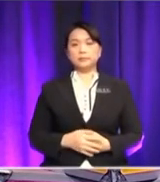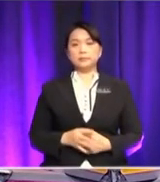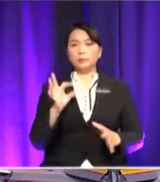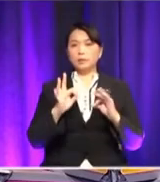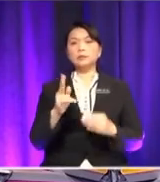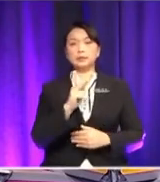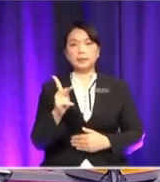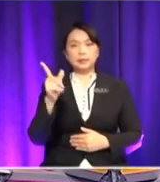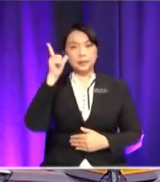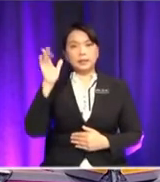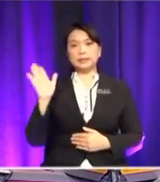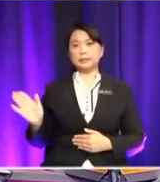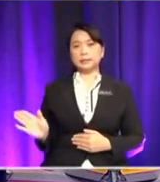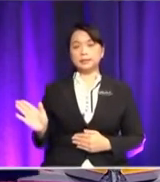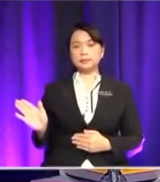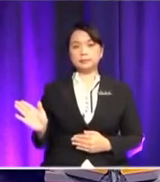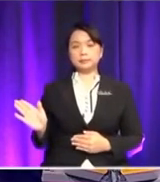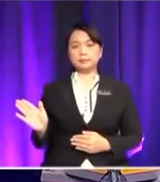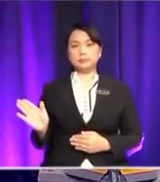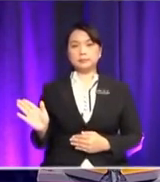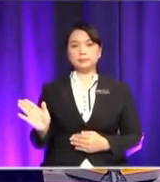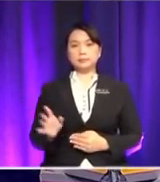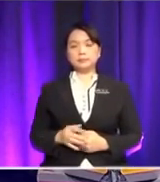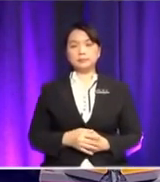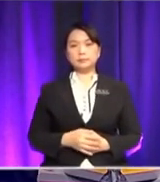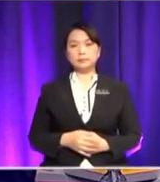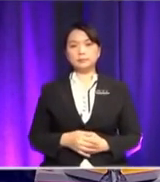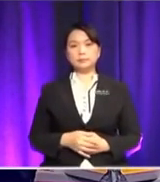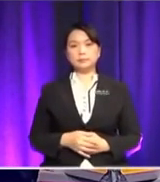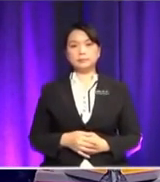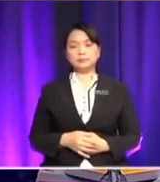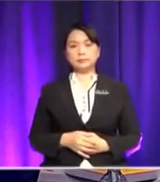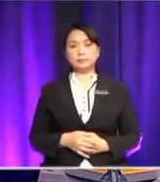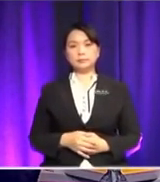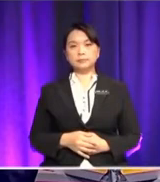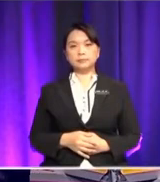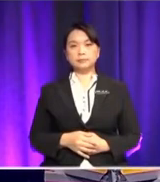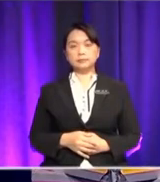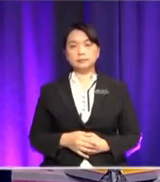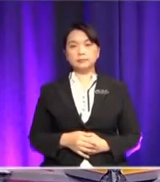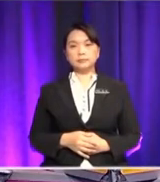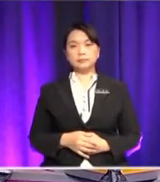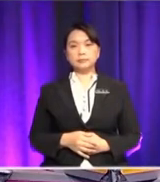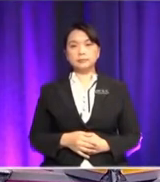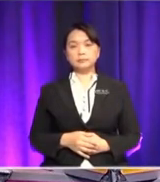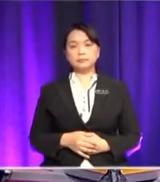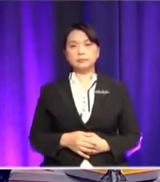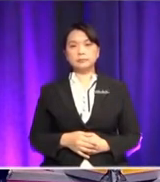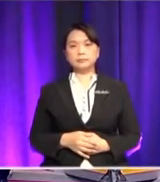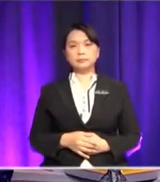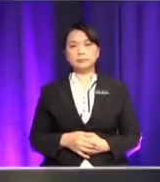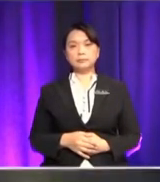like ledakan terbukalah semestinya bukannya satu-satunya buka anda ditabuh 2217 bukan